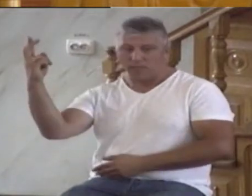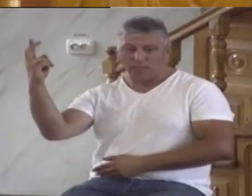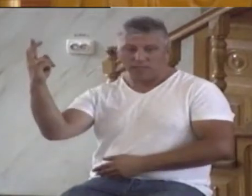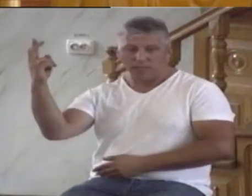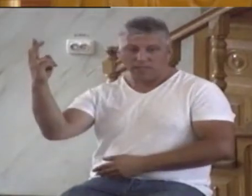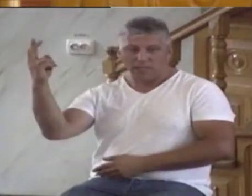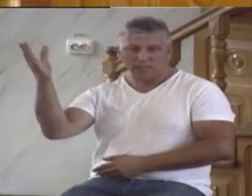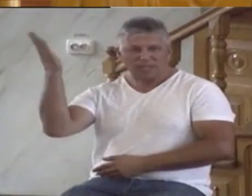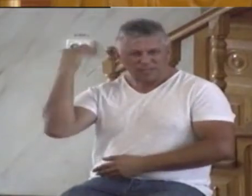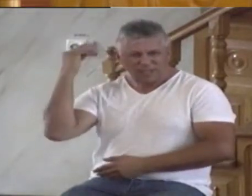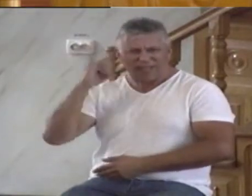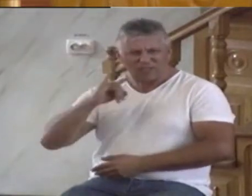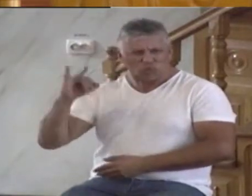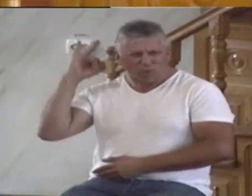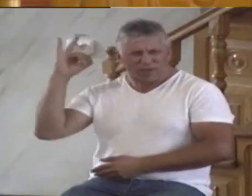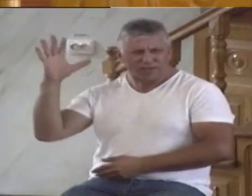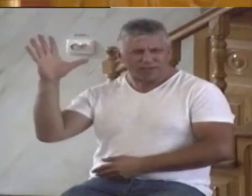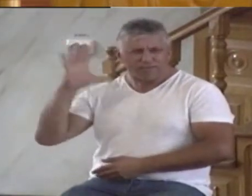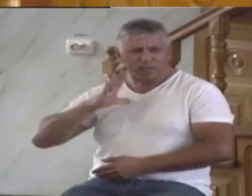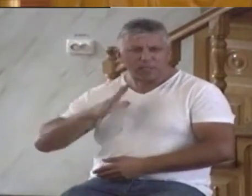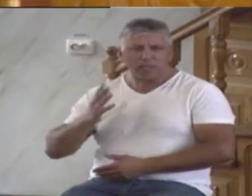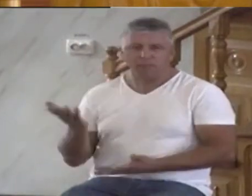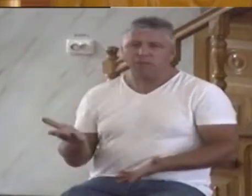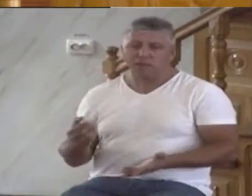какую-то жертву,